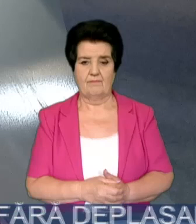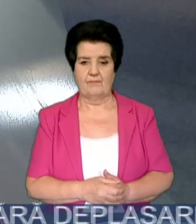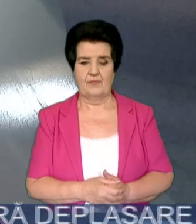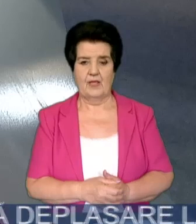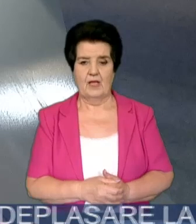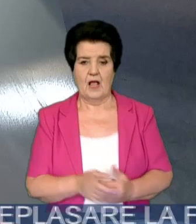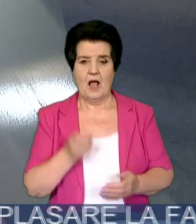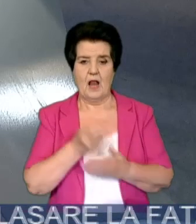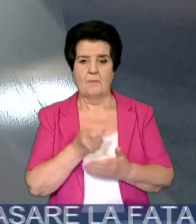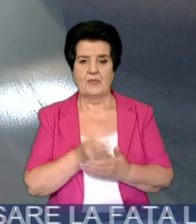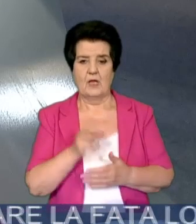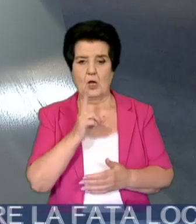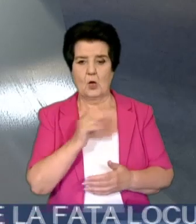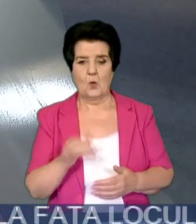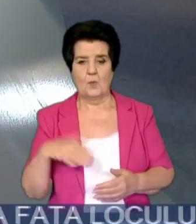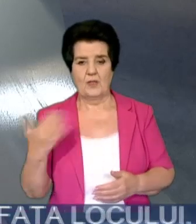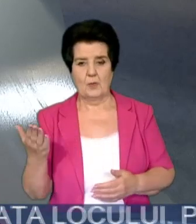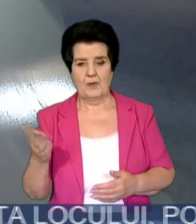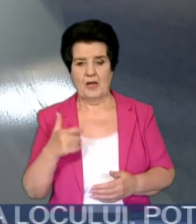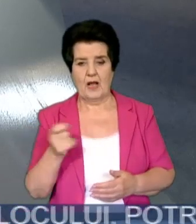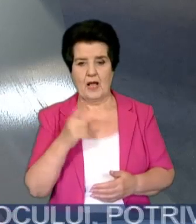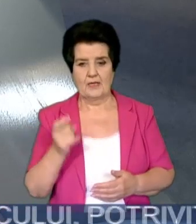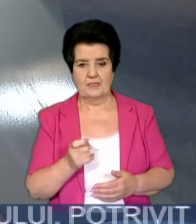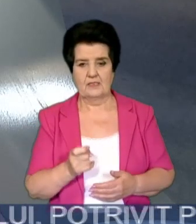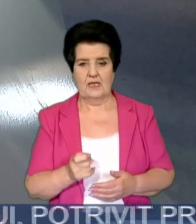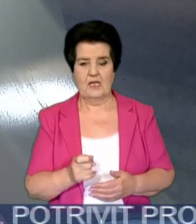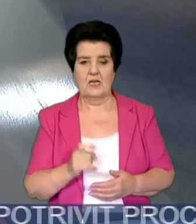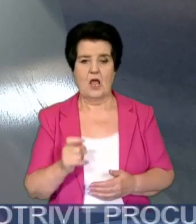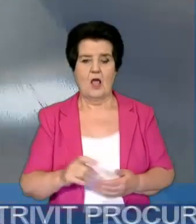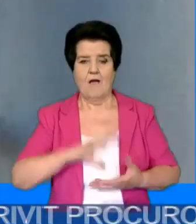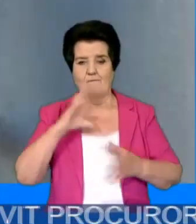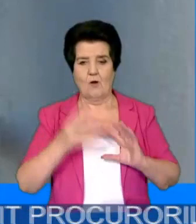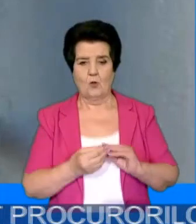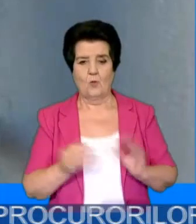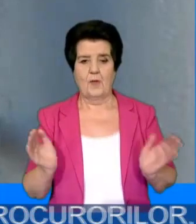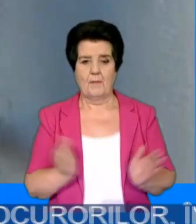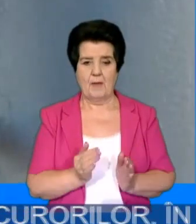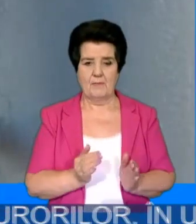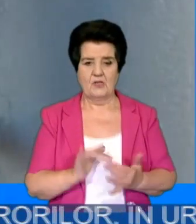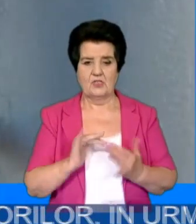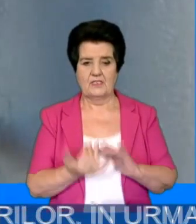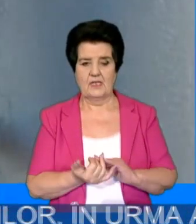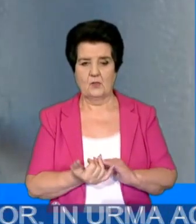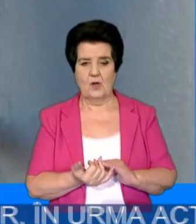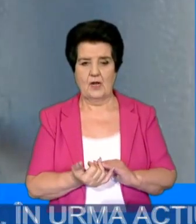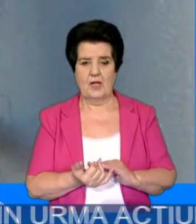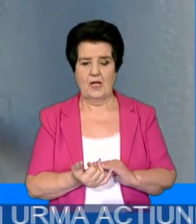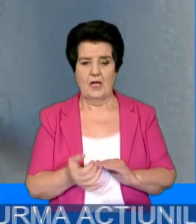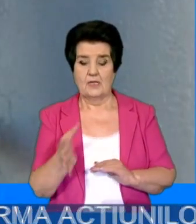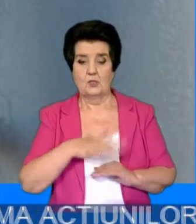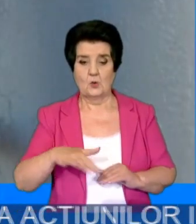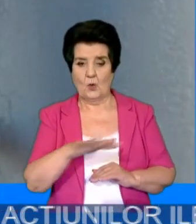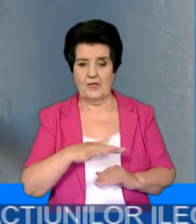deci alimentarea cu, pe de-o parte, gaze în volume mai mici pentru zonele unde care nu se pot, spunem,